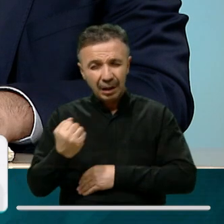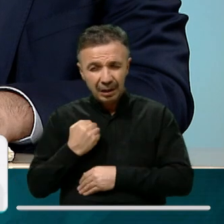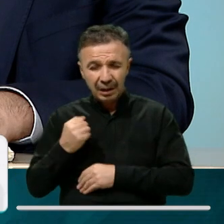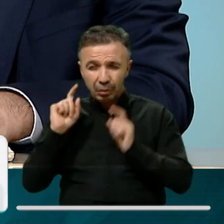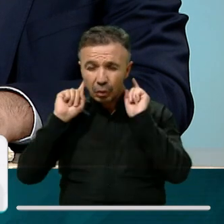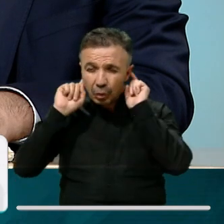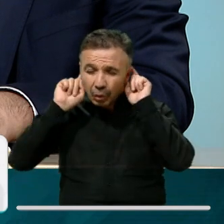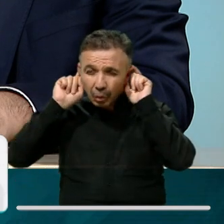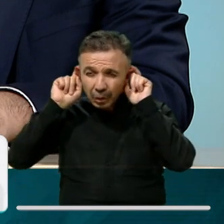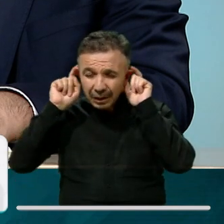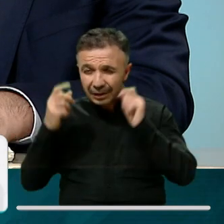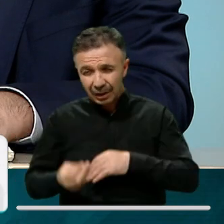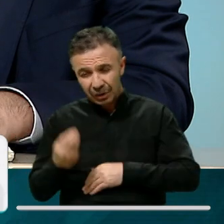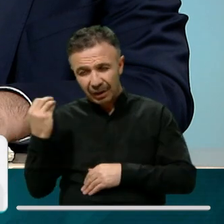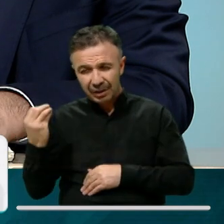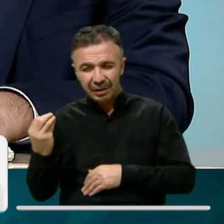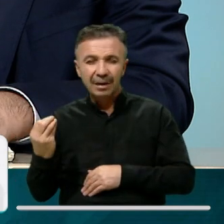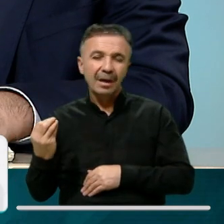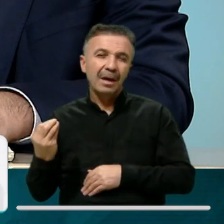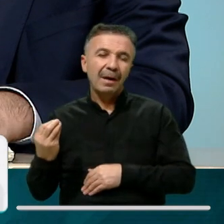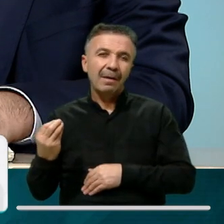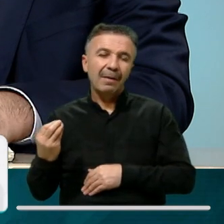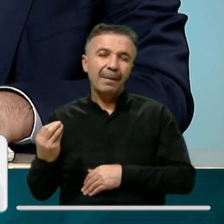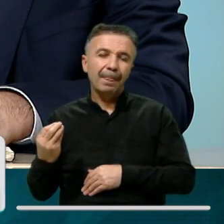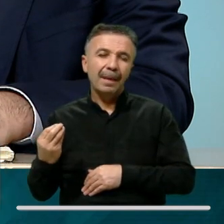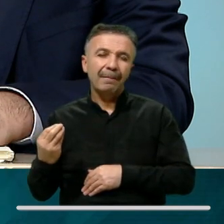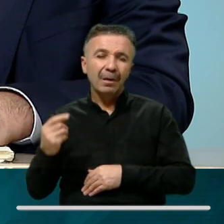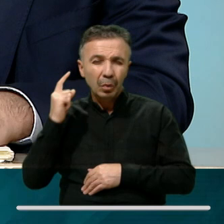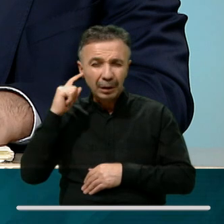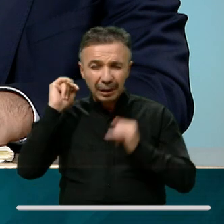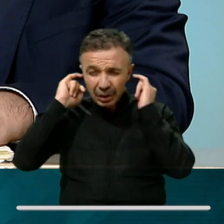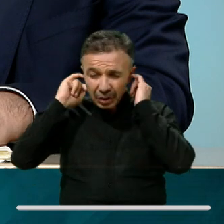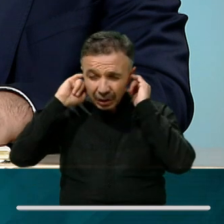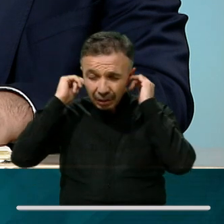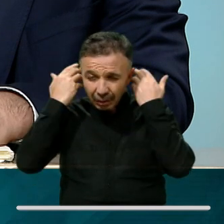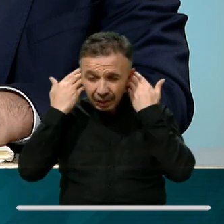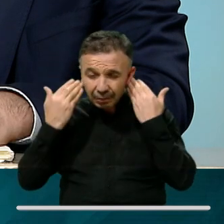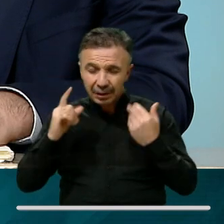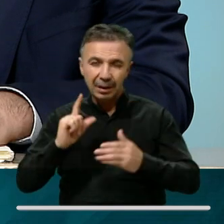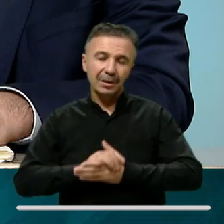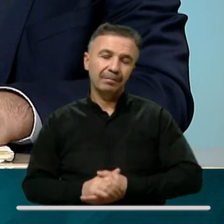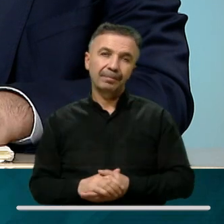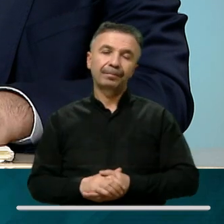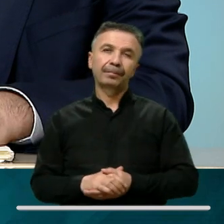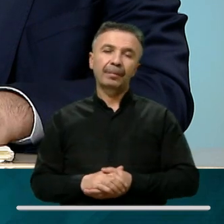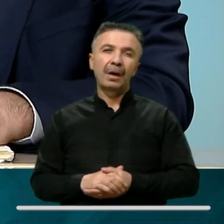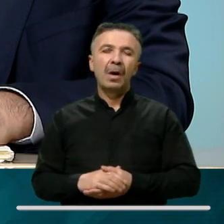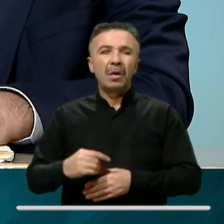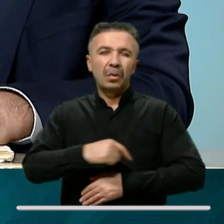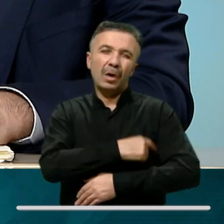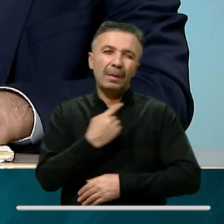kulağının içini meshetmeli, yani yıkamalı. Eyvallah. Yani normal namaz abdestinde kulakları